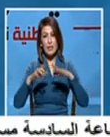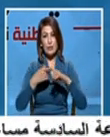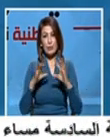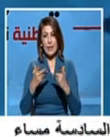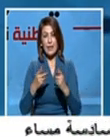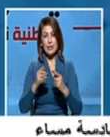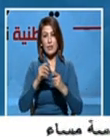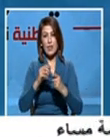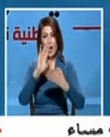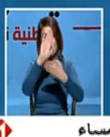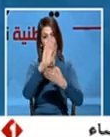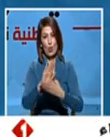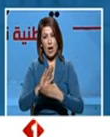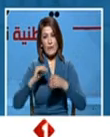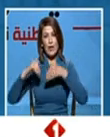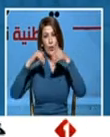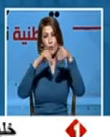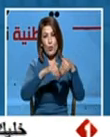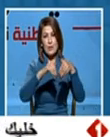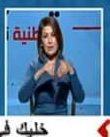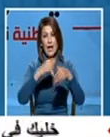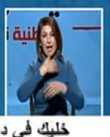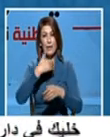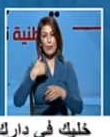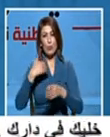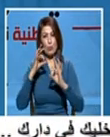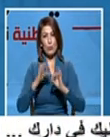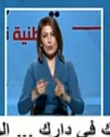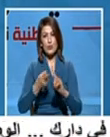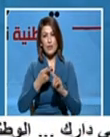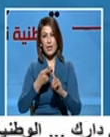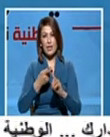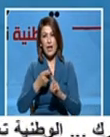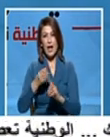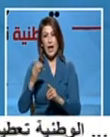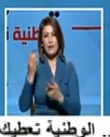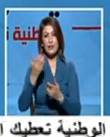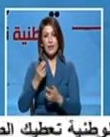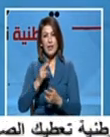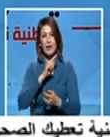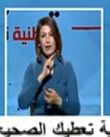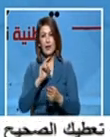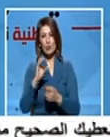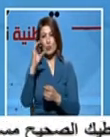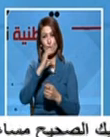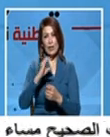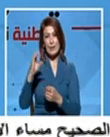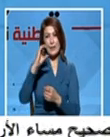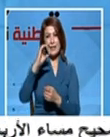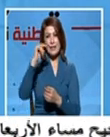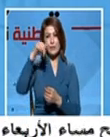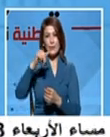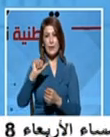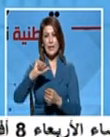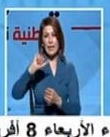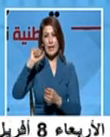استمرارية العلاج، ديمومة الخدمات الصحية اللي يتمتعوا بها منظوري الصندوق، وخاصة احترام